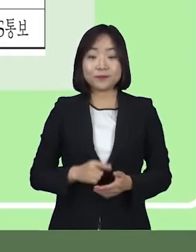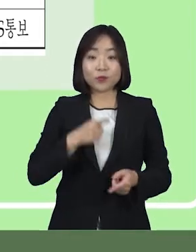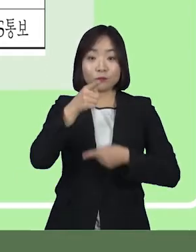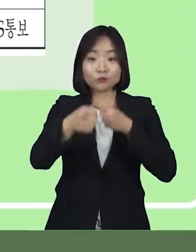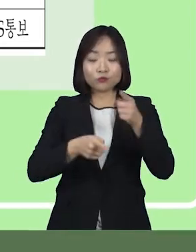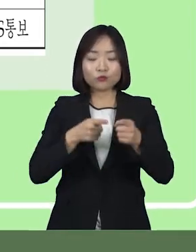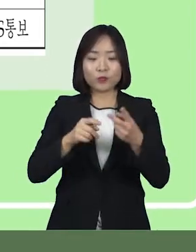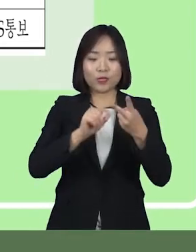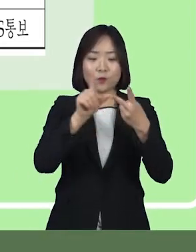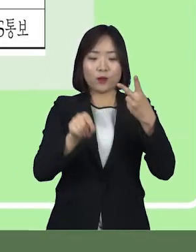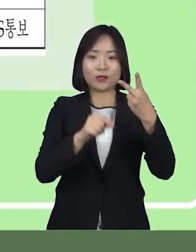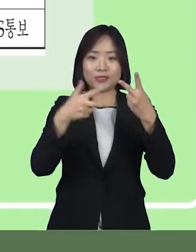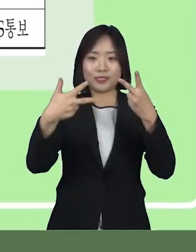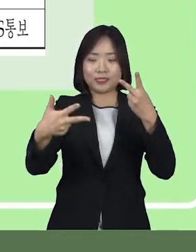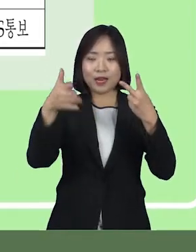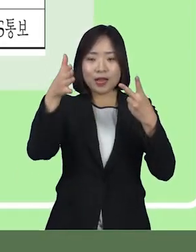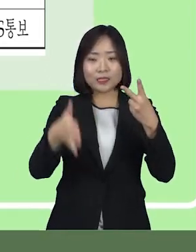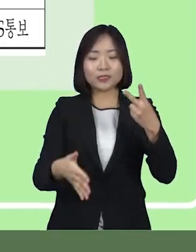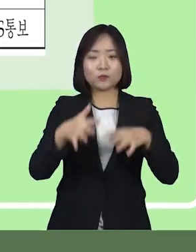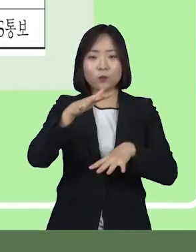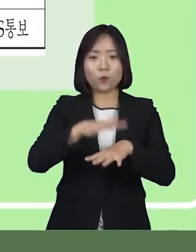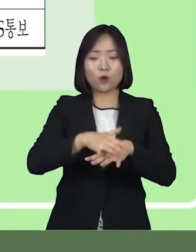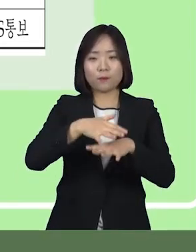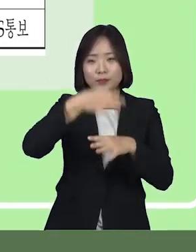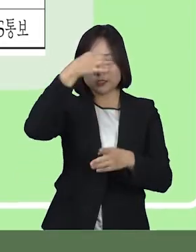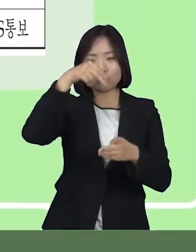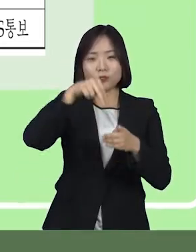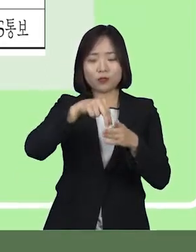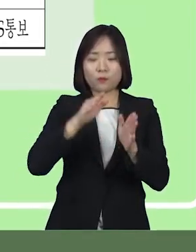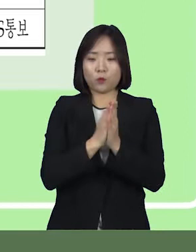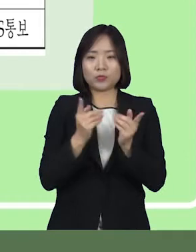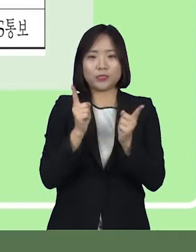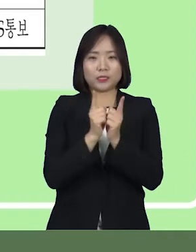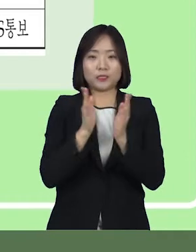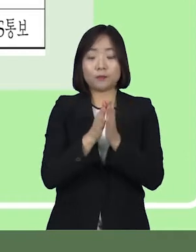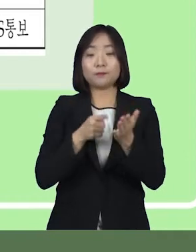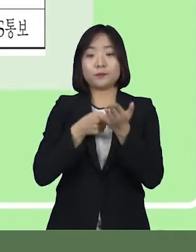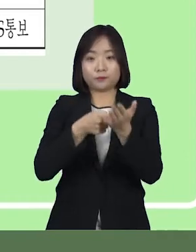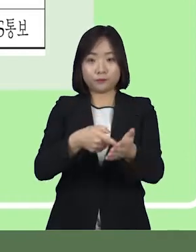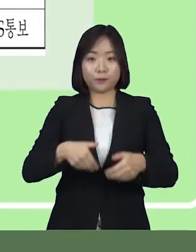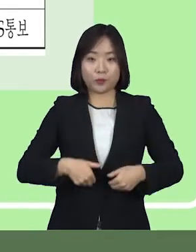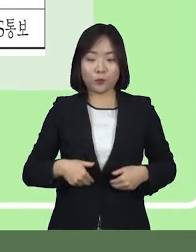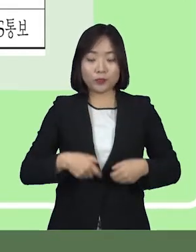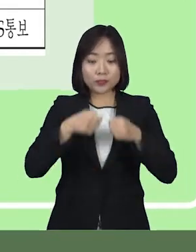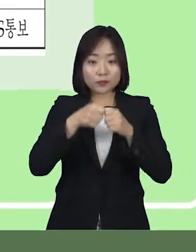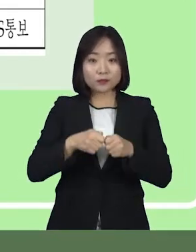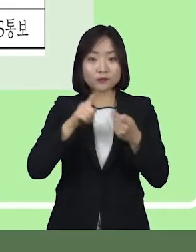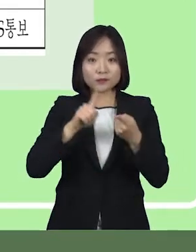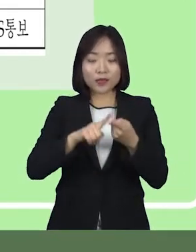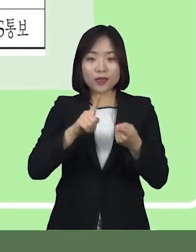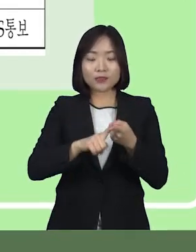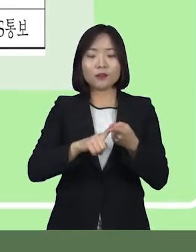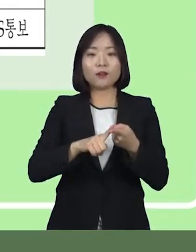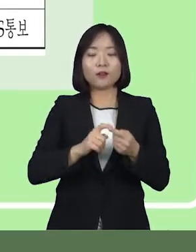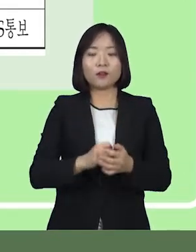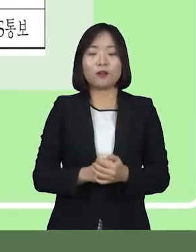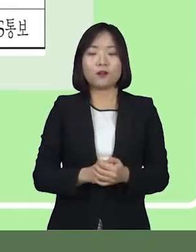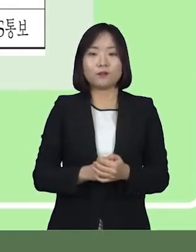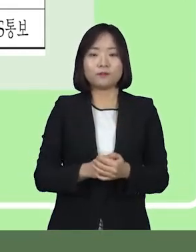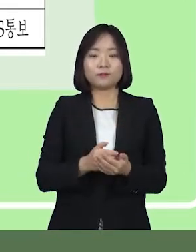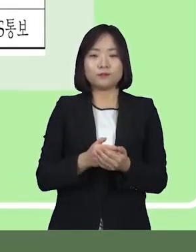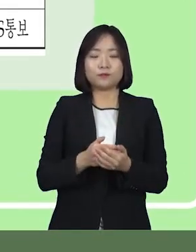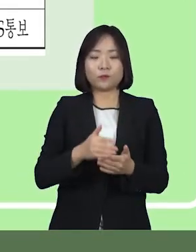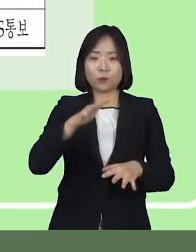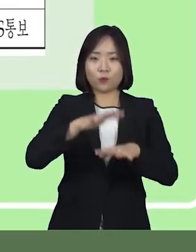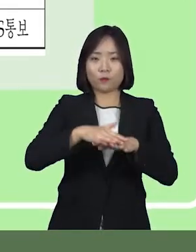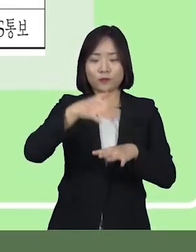접수는 2월 7일까지 농업기술센터로 본인이 접수해야 하며 보다 자세한 내용은 농업기술센터 농촌지원과로